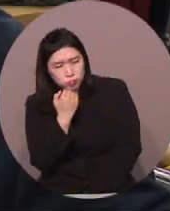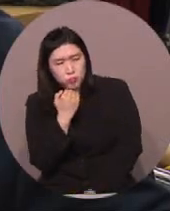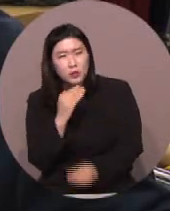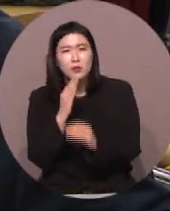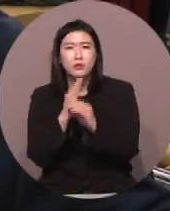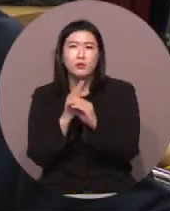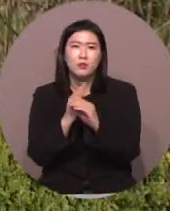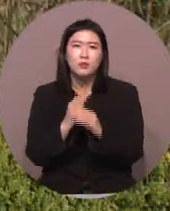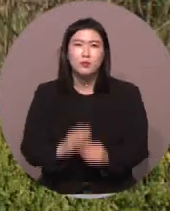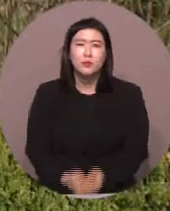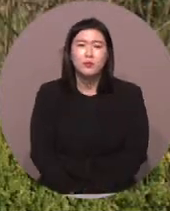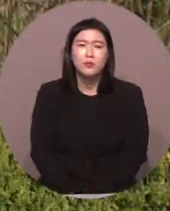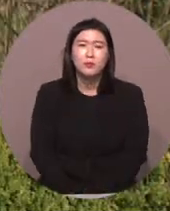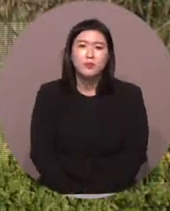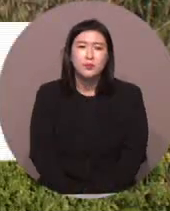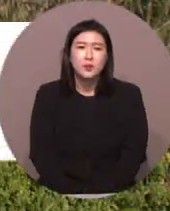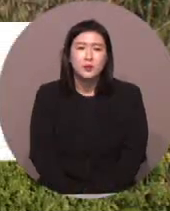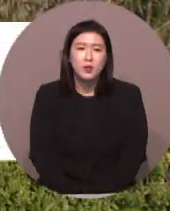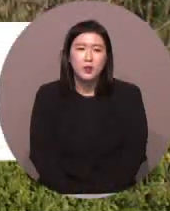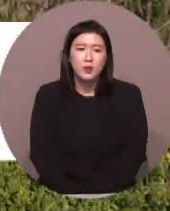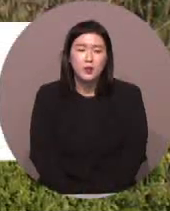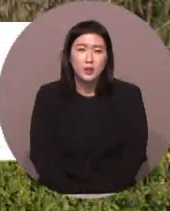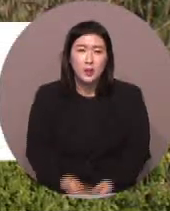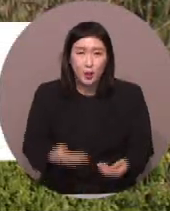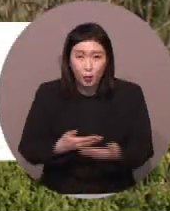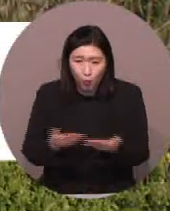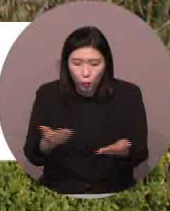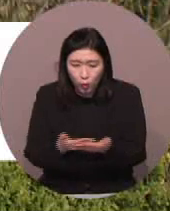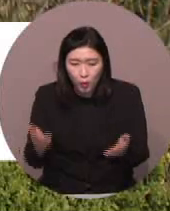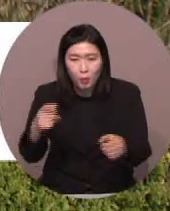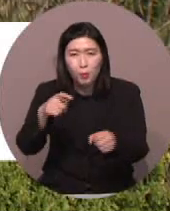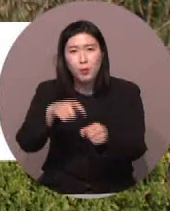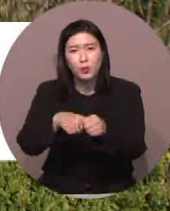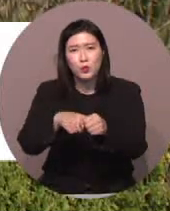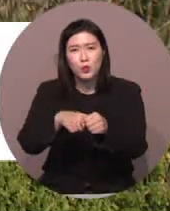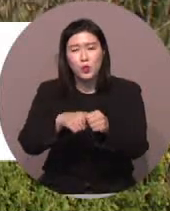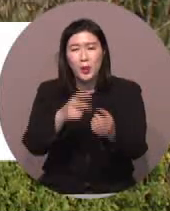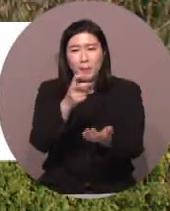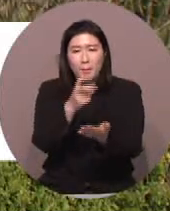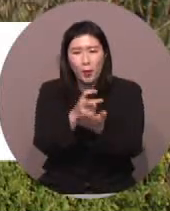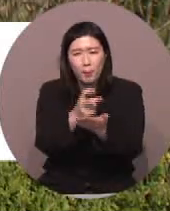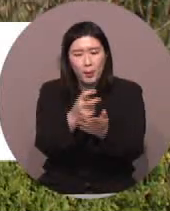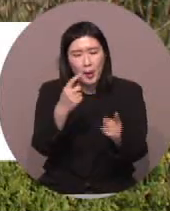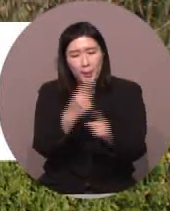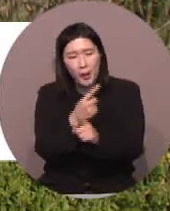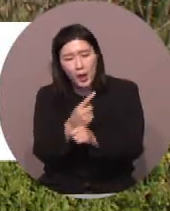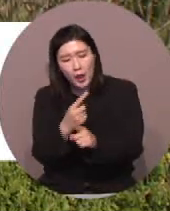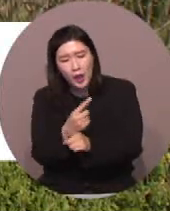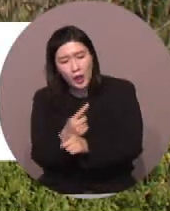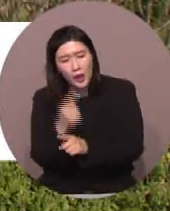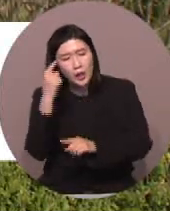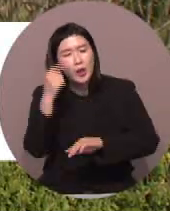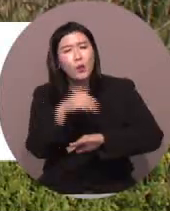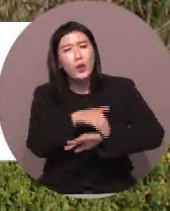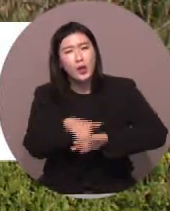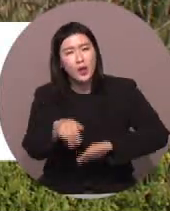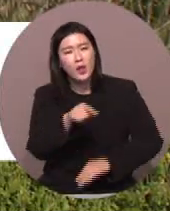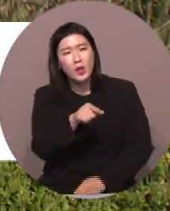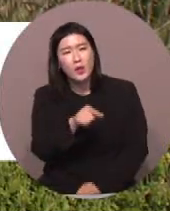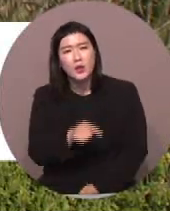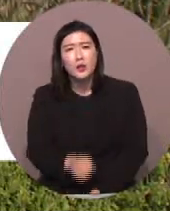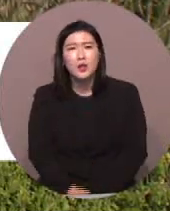있습니다. 공급을 위한 이제 규제 완화 정책이 지금 어떻게 보면 좀 폭넓게 좀 시행될 걸로